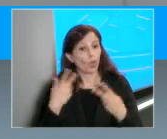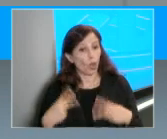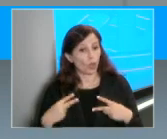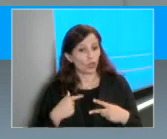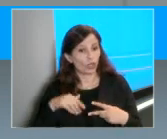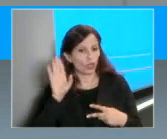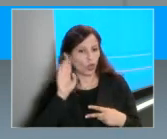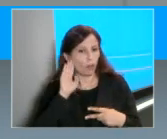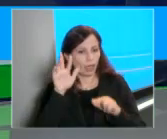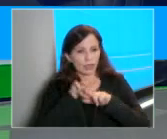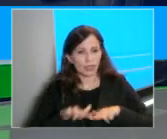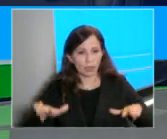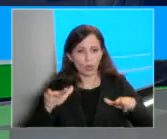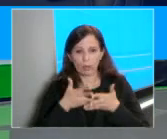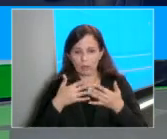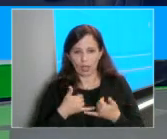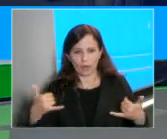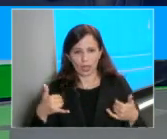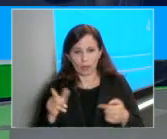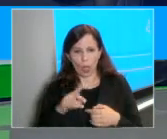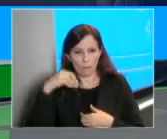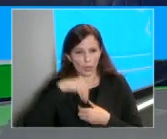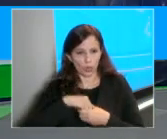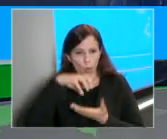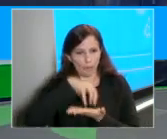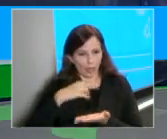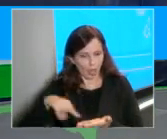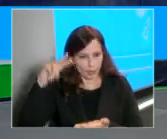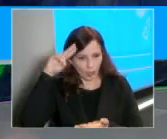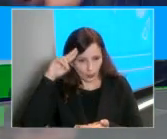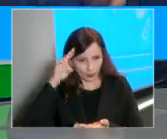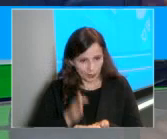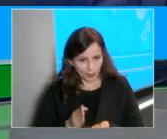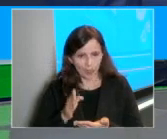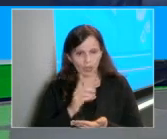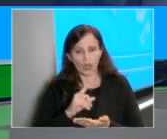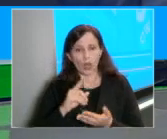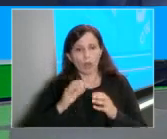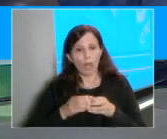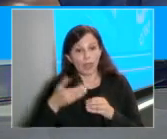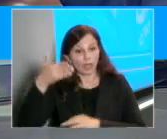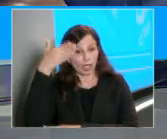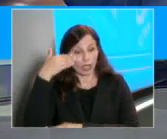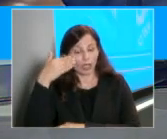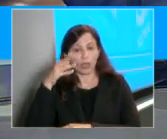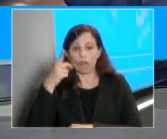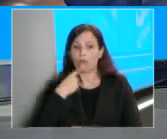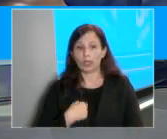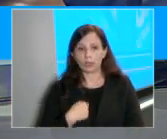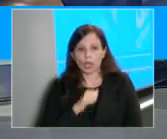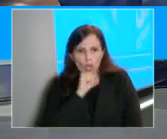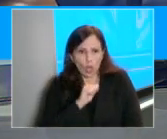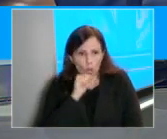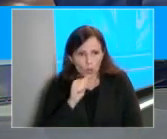שומע ציבורים רחבים, שלא רק נמצאים אצלי בתוך מרכז הליכוד והמחנה הלאומי, הרבה אנשים אומרים לי, אנחנו לא רוצים